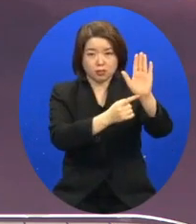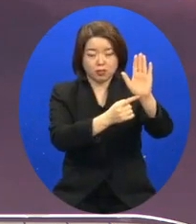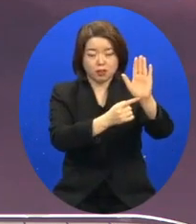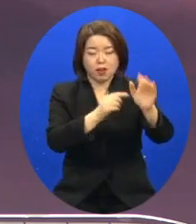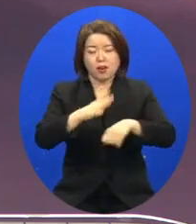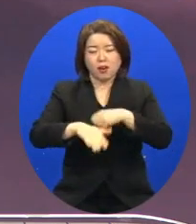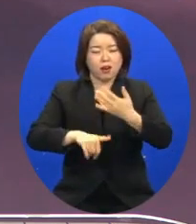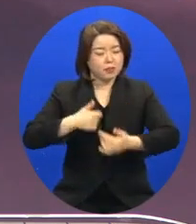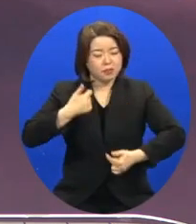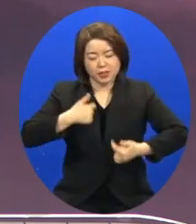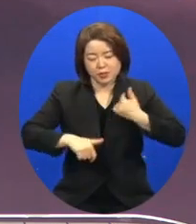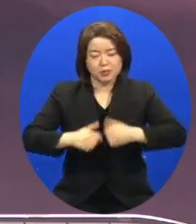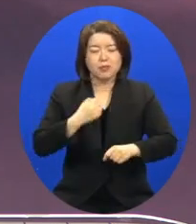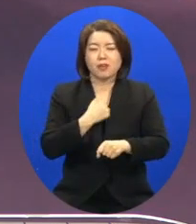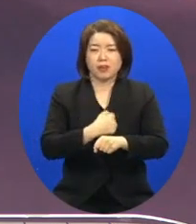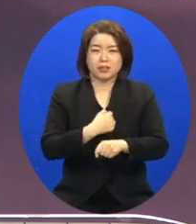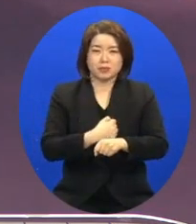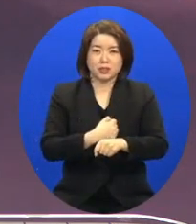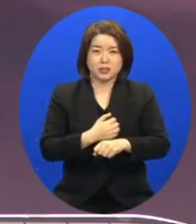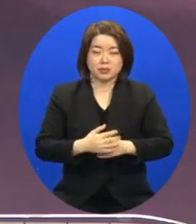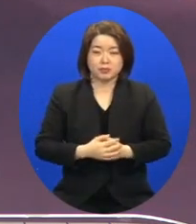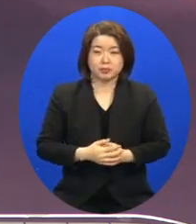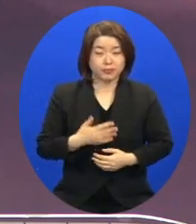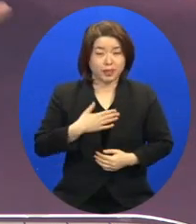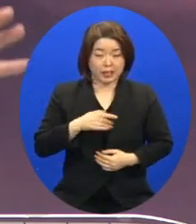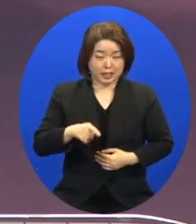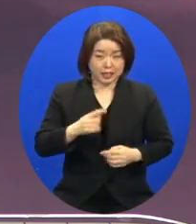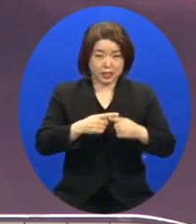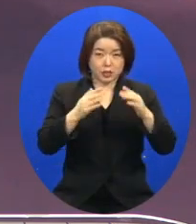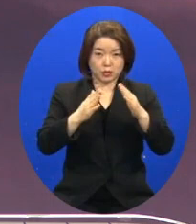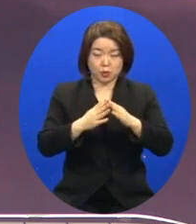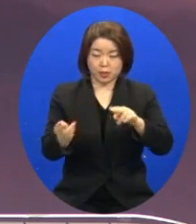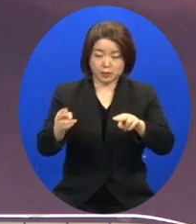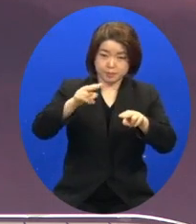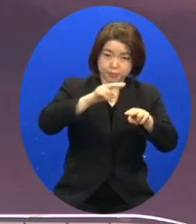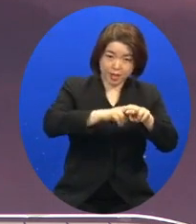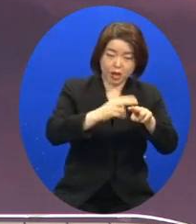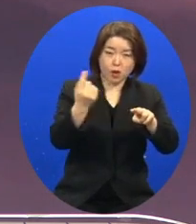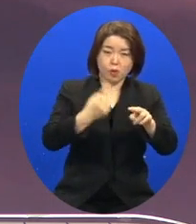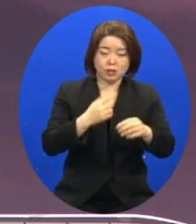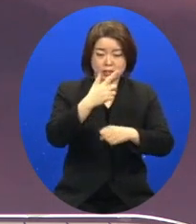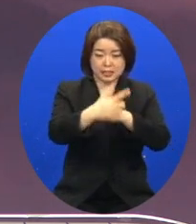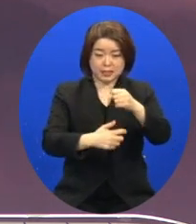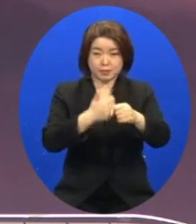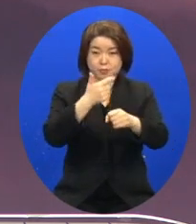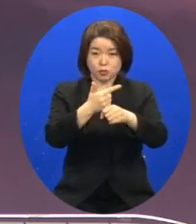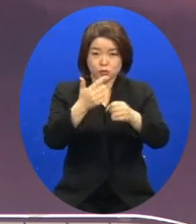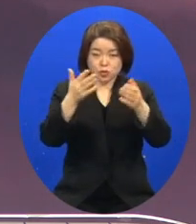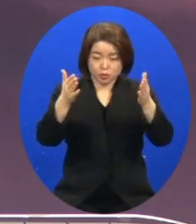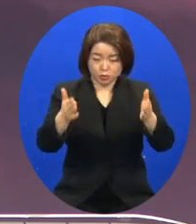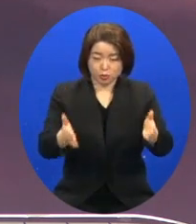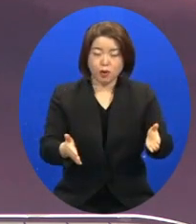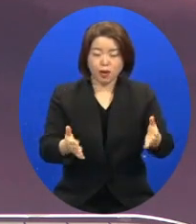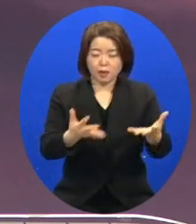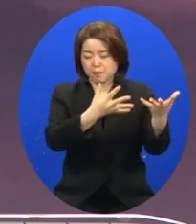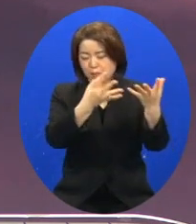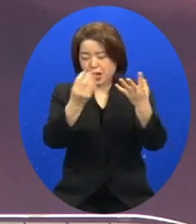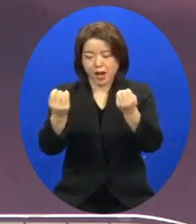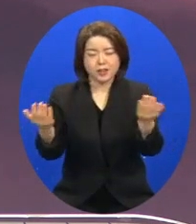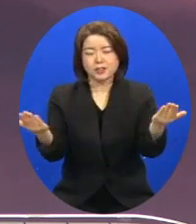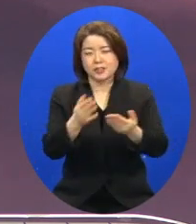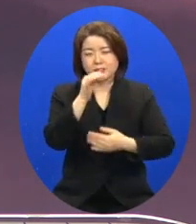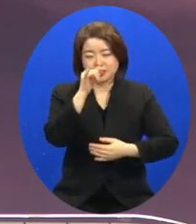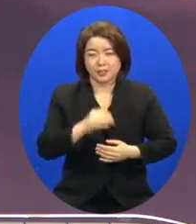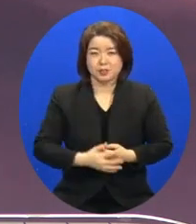기뻐하십니다. 제가 이 교회에 부임해 와서 16년 세월을 지난 동안 많은 일이 있었어요. 정말 정말 많은